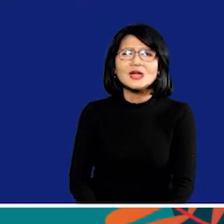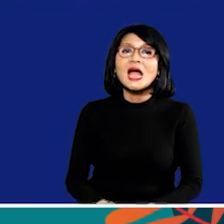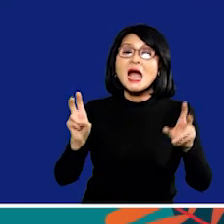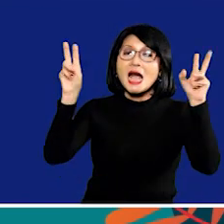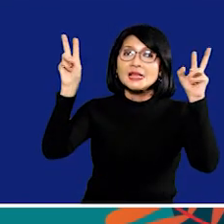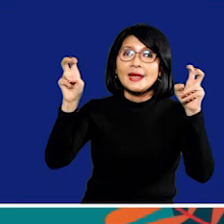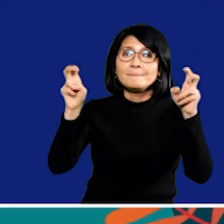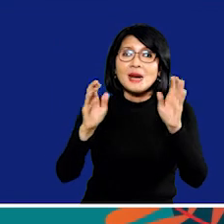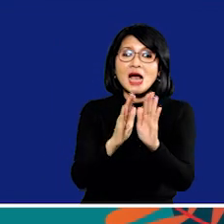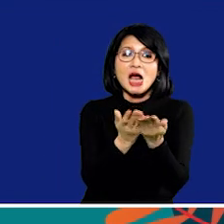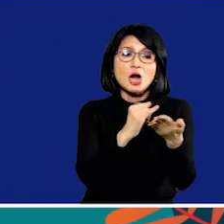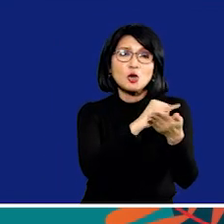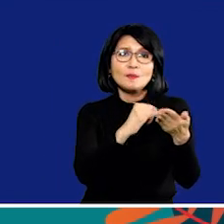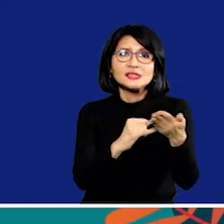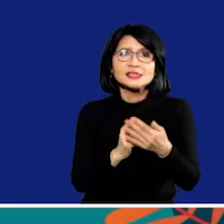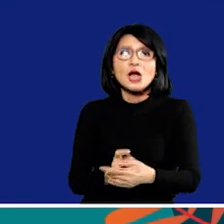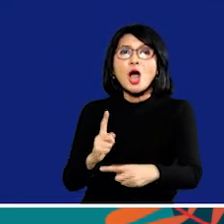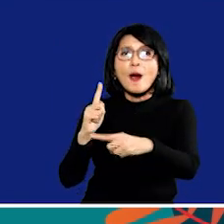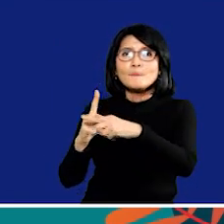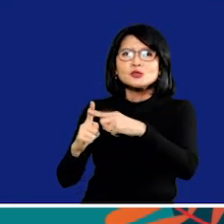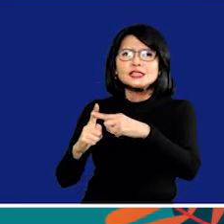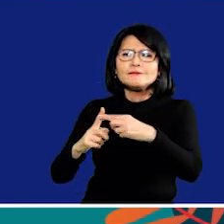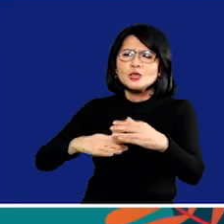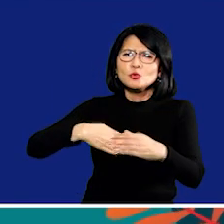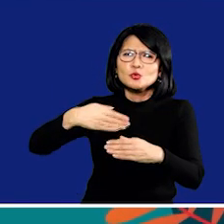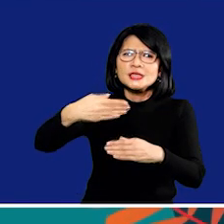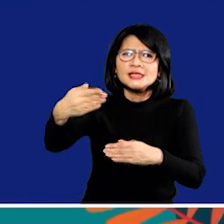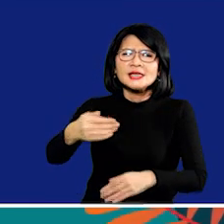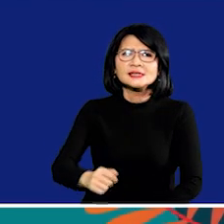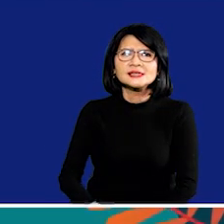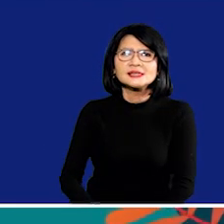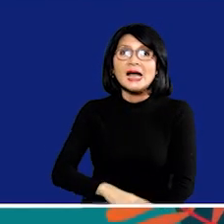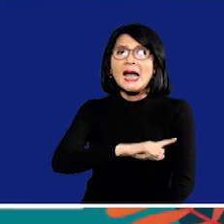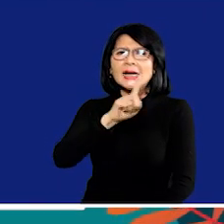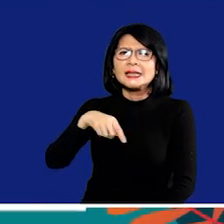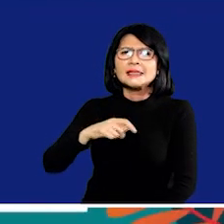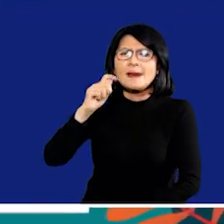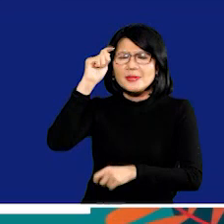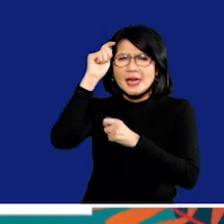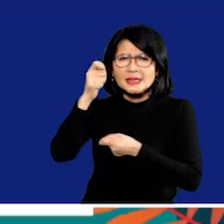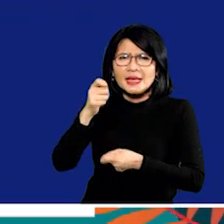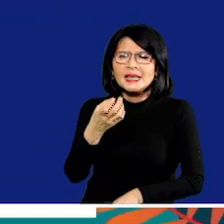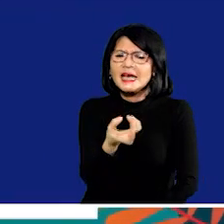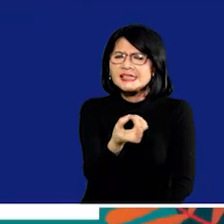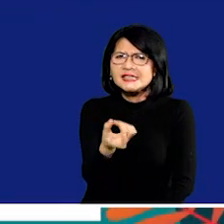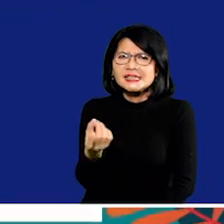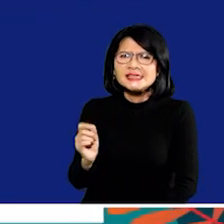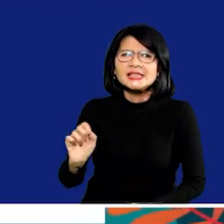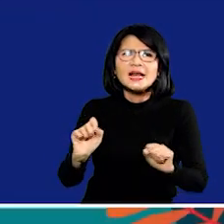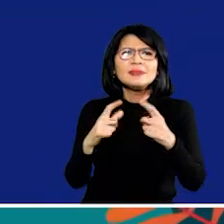Tema komiknya Rido ini adalah positif rutinitas. Di mana kita ini menghargai hal-hal kecil dalam